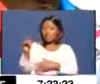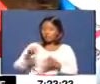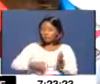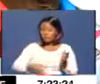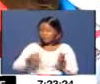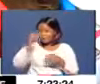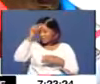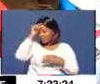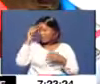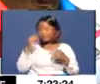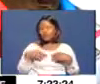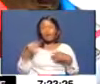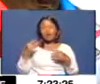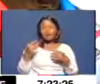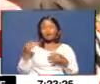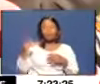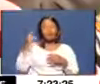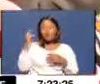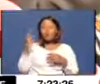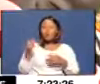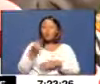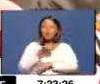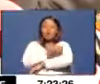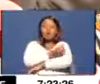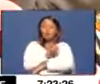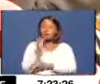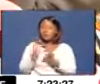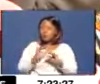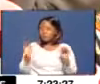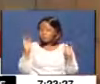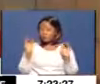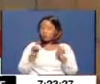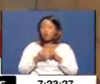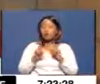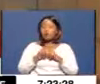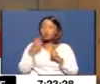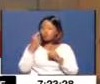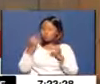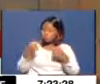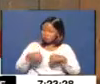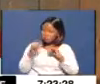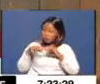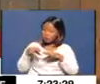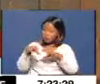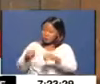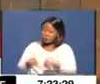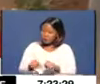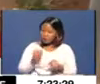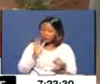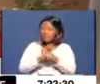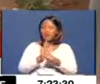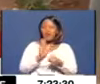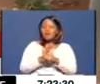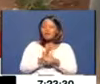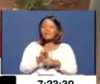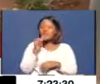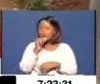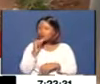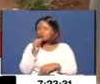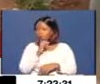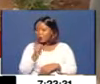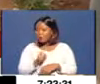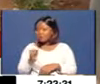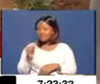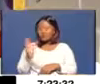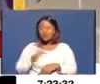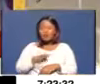bila malipo kwa wajane wanaoshughulikia kesi za urithi. Kamau alisema wajane wengi hawana ufahamu wa kutosha na mwishowe